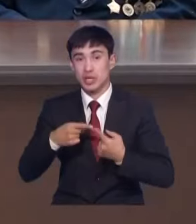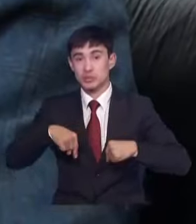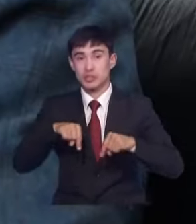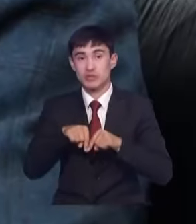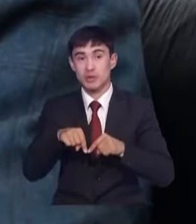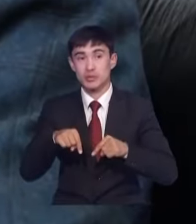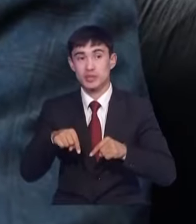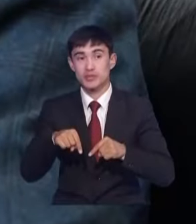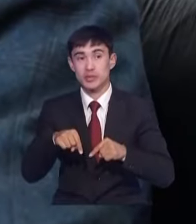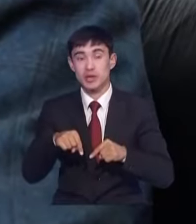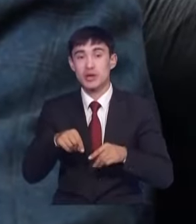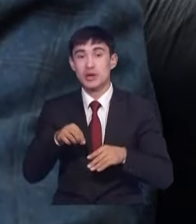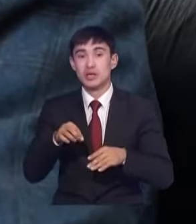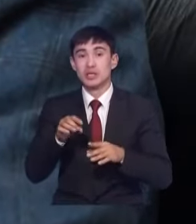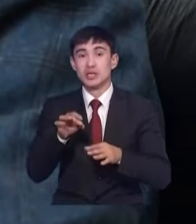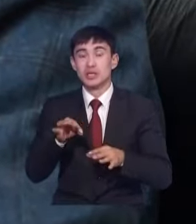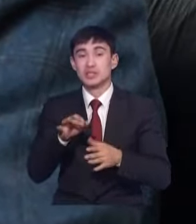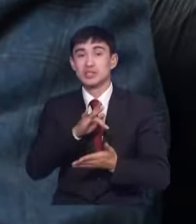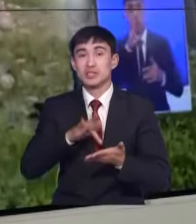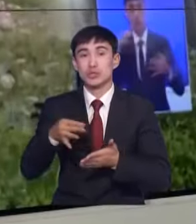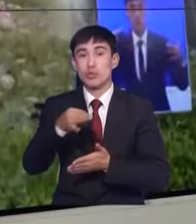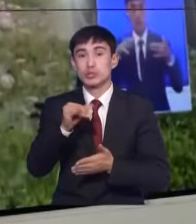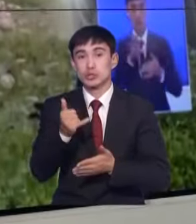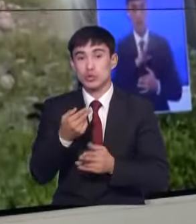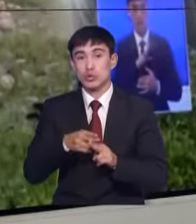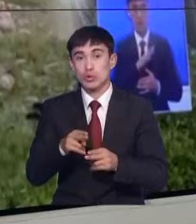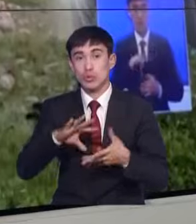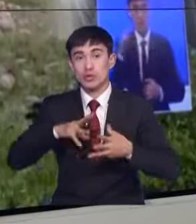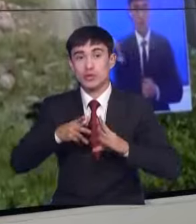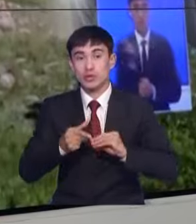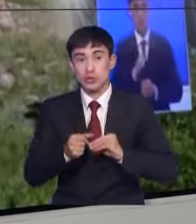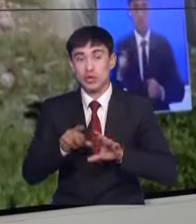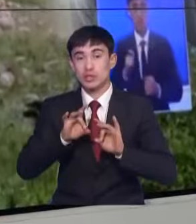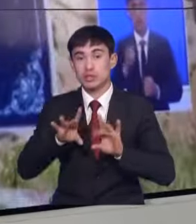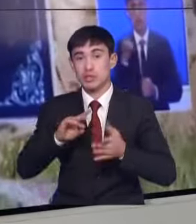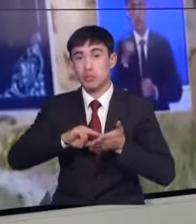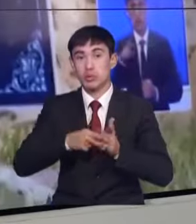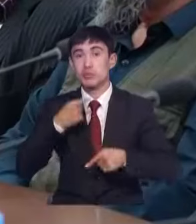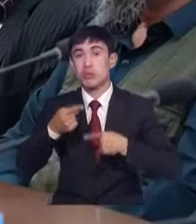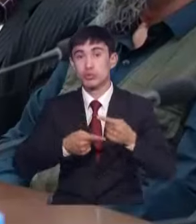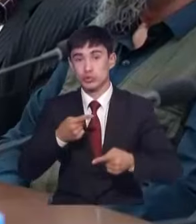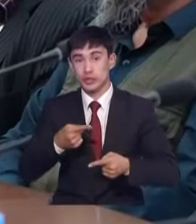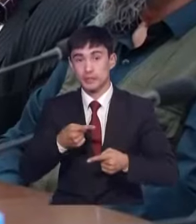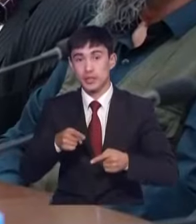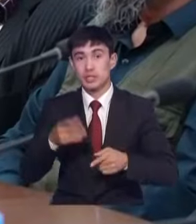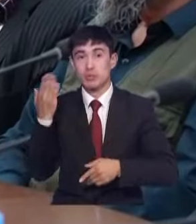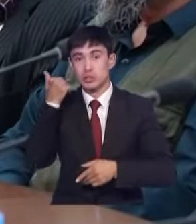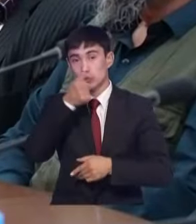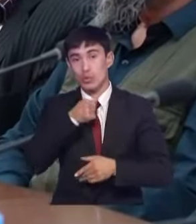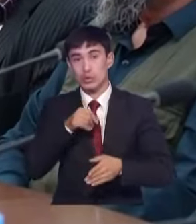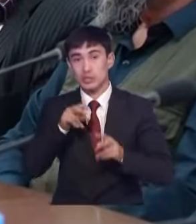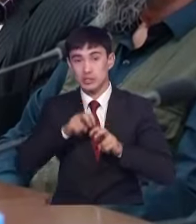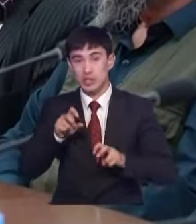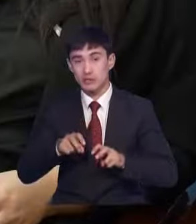общественного объединения краеведческий центр области тцу которые подвели итоги и поделились планами на будущее так за прошедший год